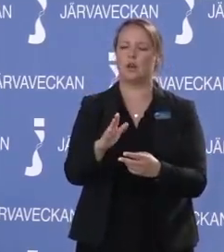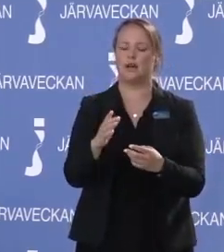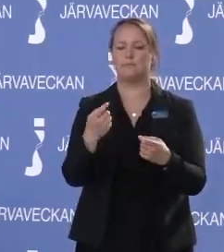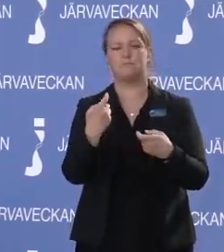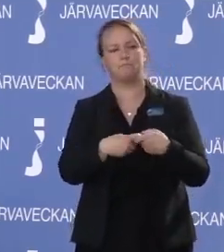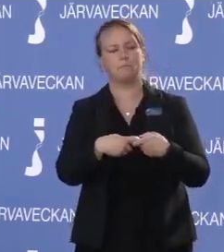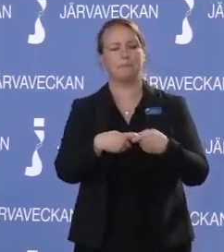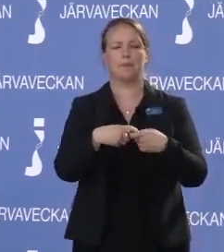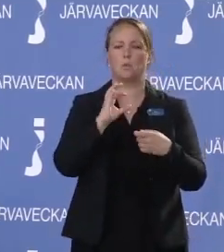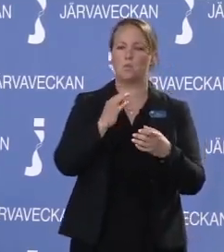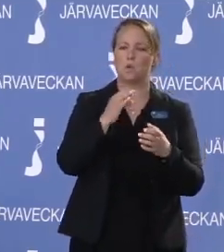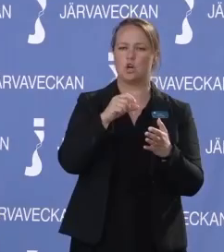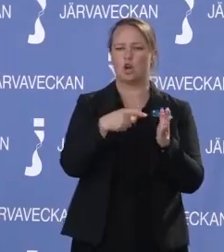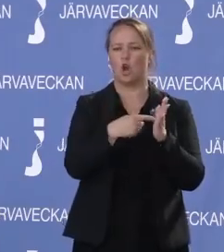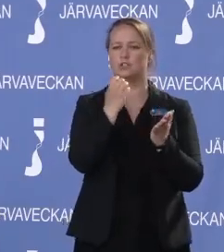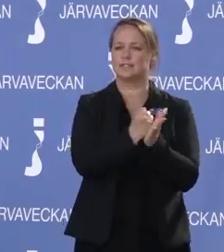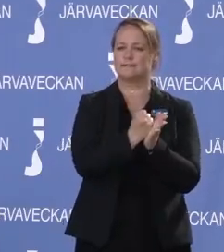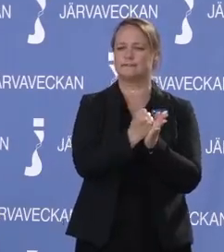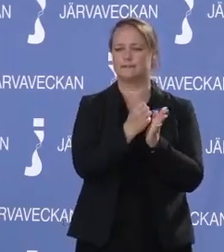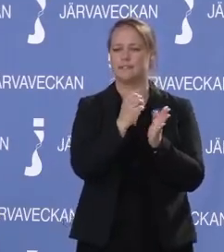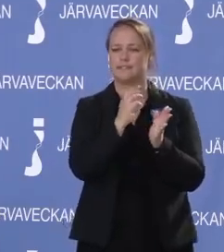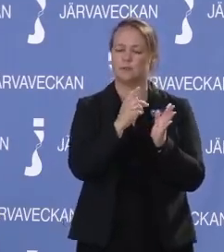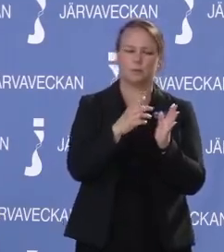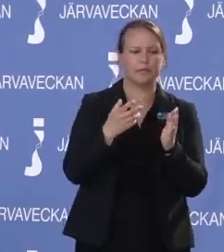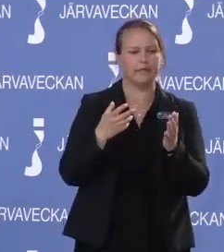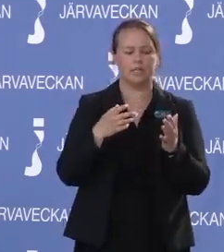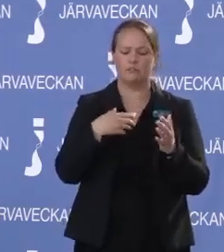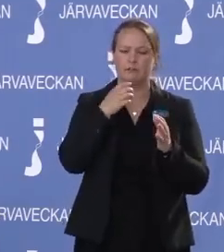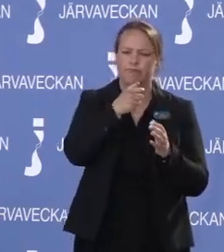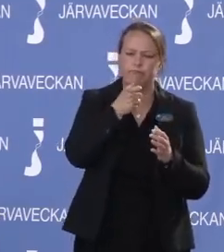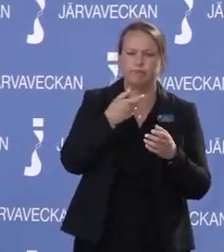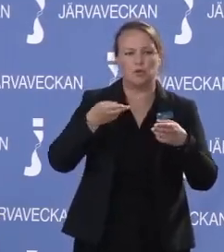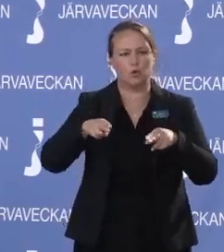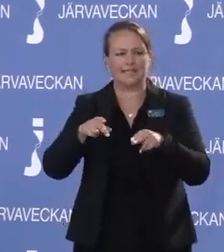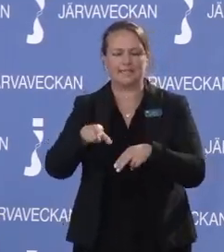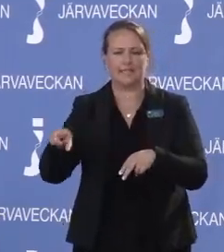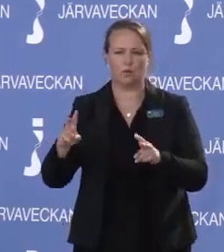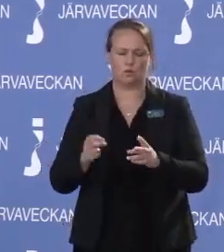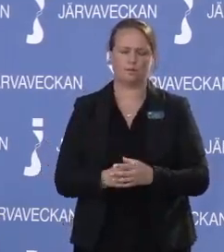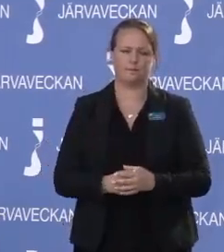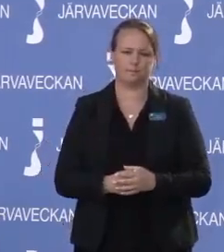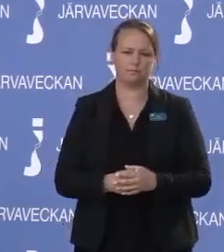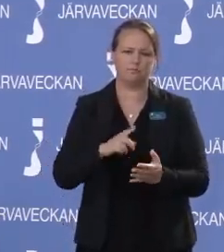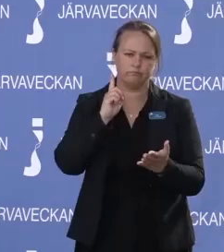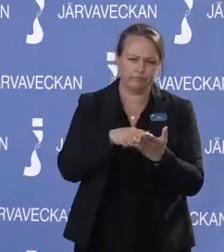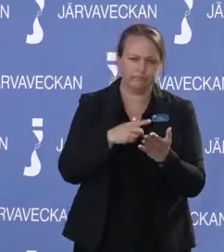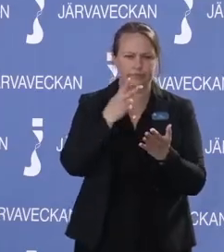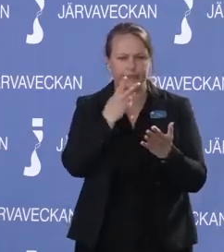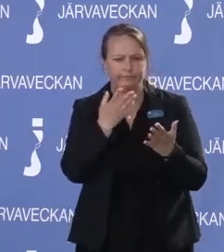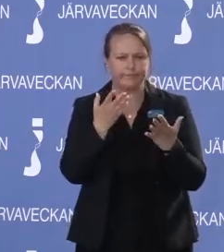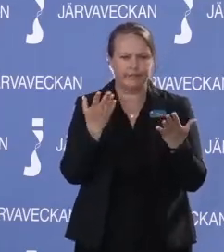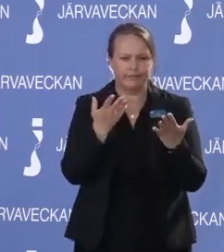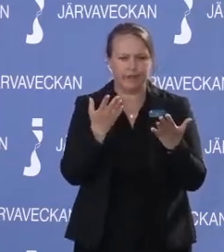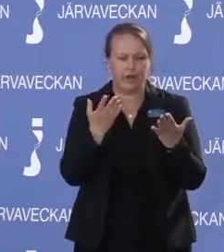hur lagstiftningen ser ut, till exempel jurister och sådär, för att egentligen nyansera de här